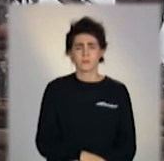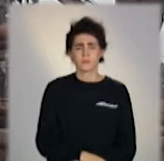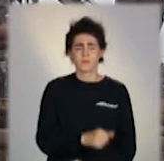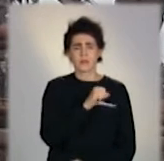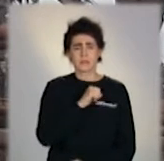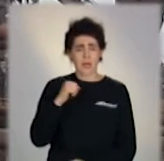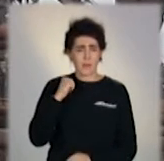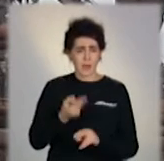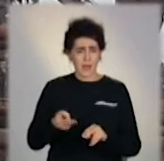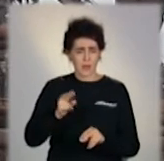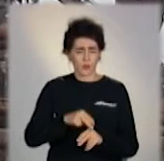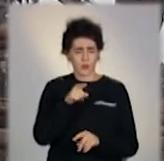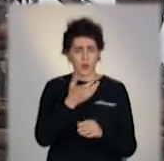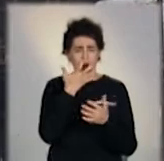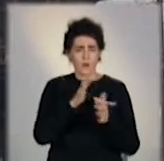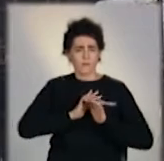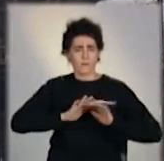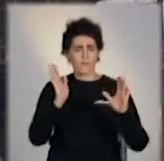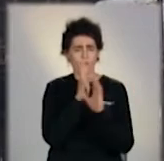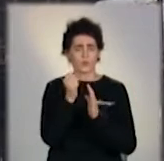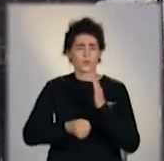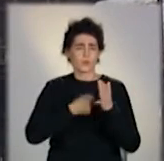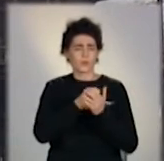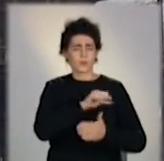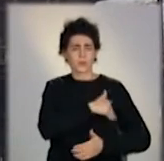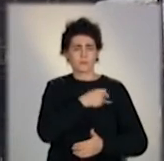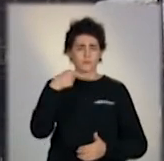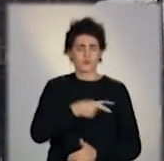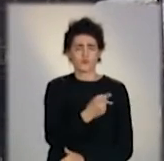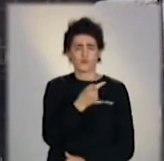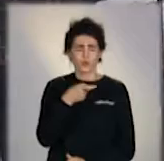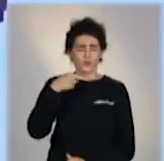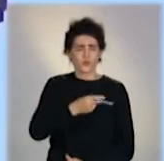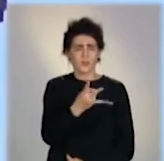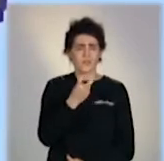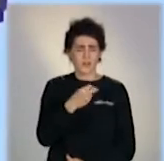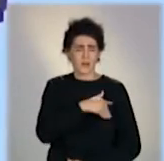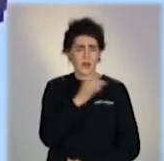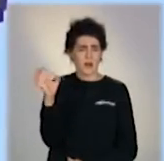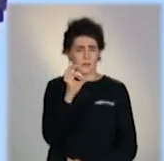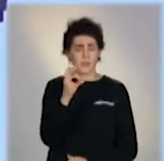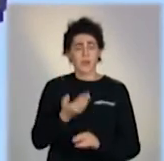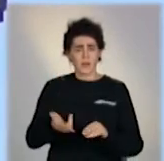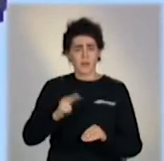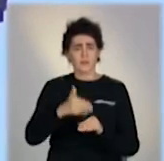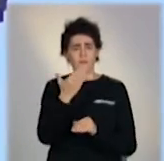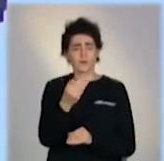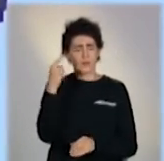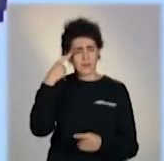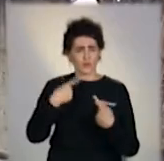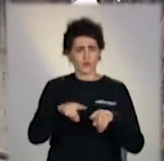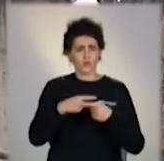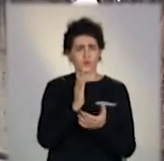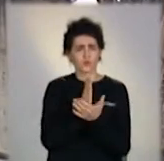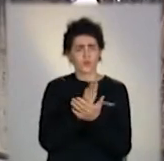Саме ось ці агрегати нагрівають повітря до температури 1100-1200 градусів. Тому їхній технічний стан дуже